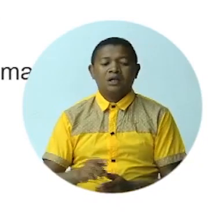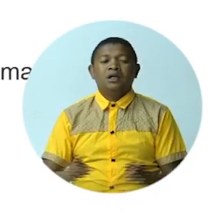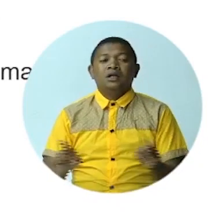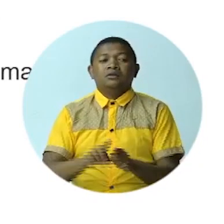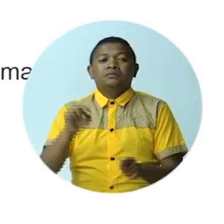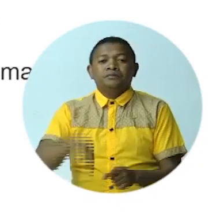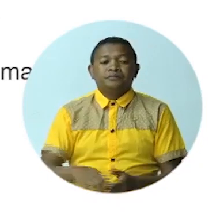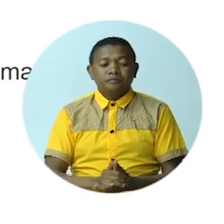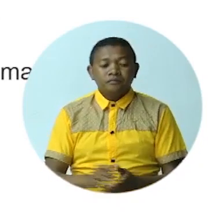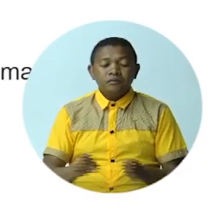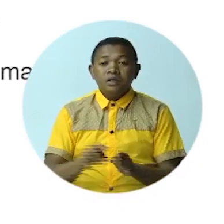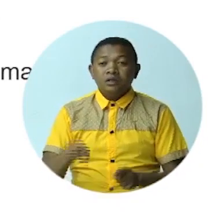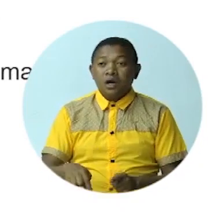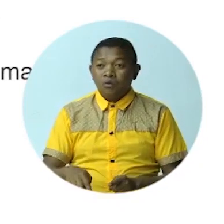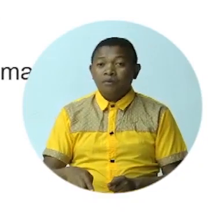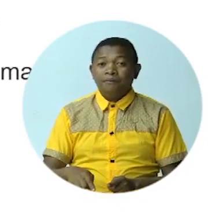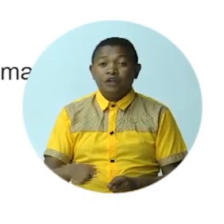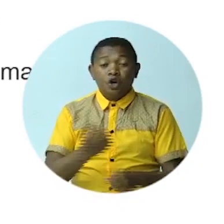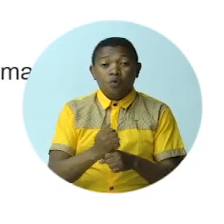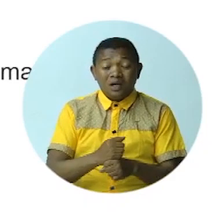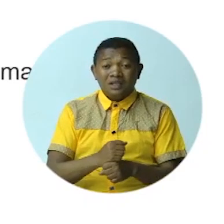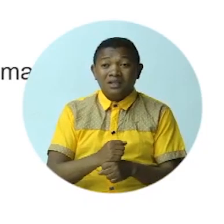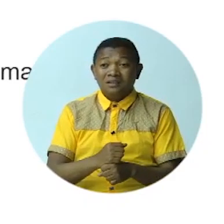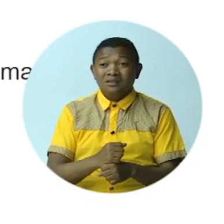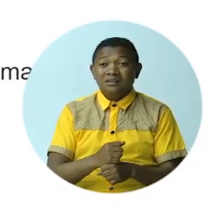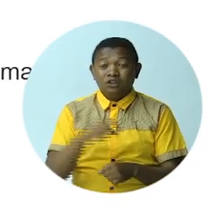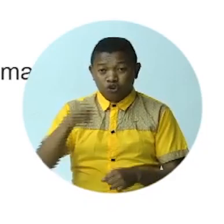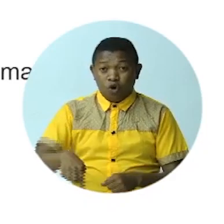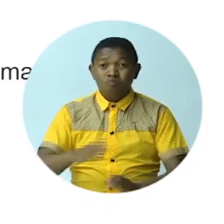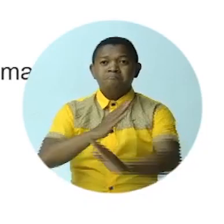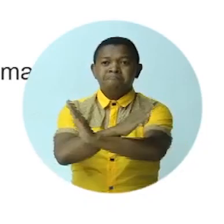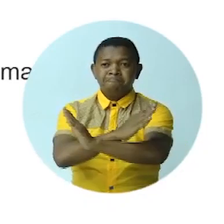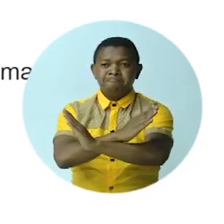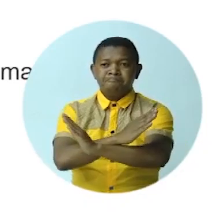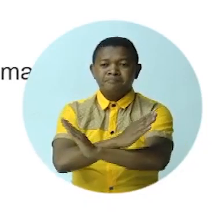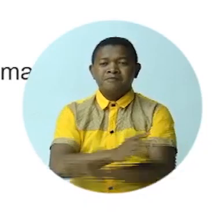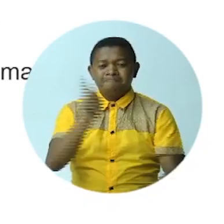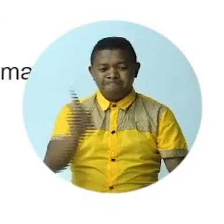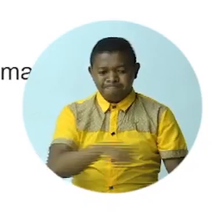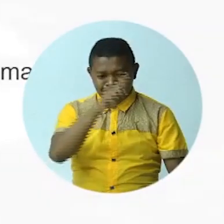voarara ny famorim-bahoaka mihoatra ny 200.